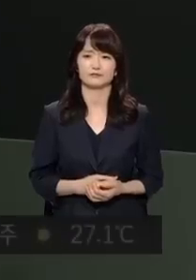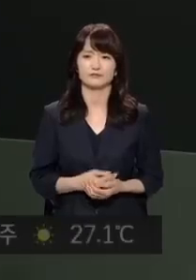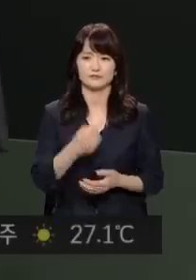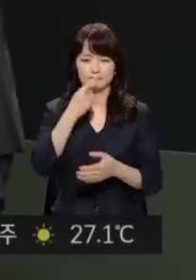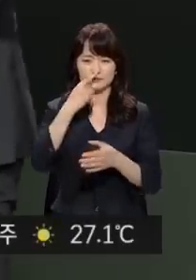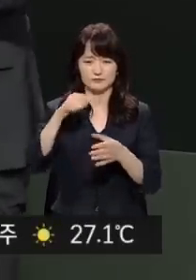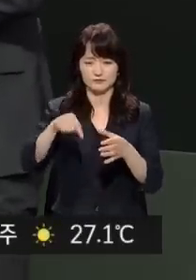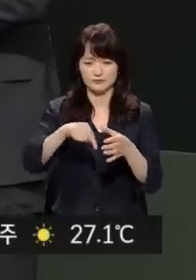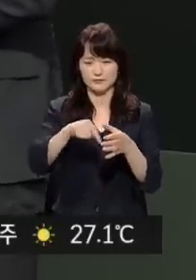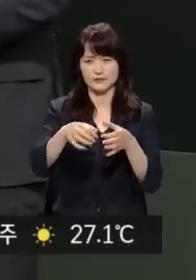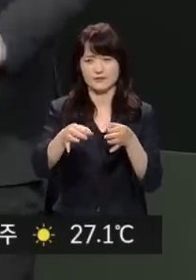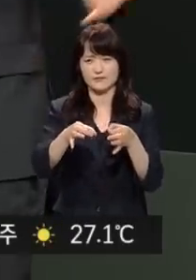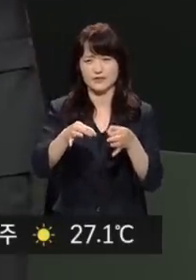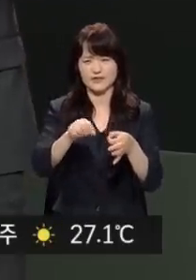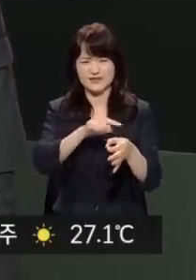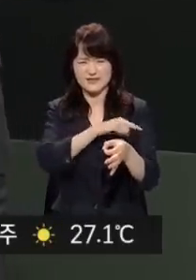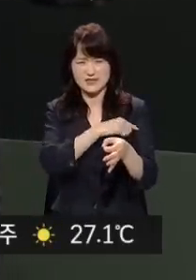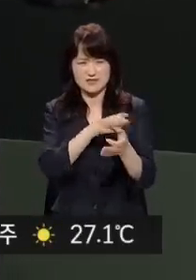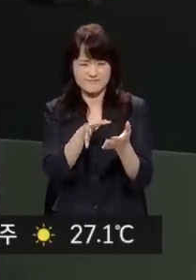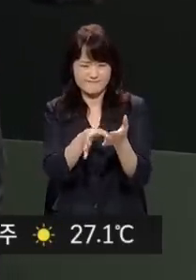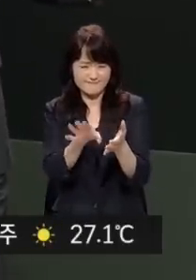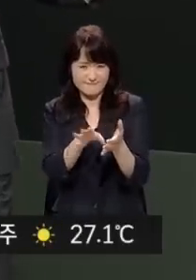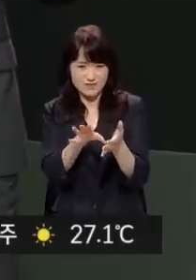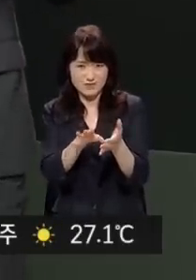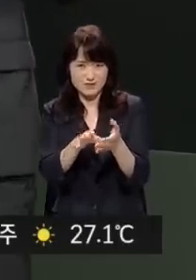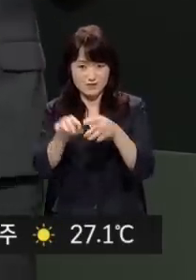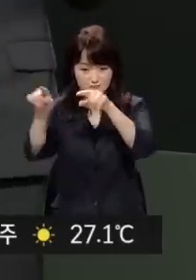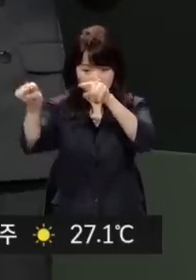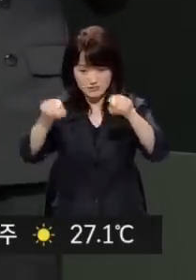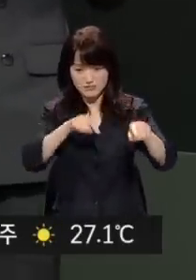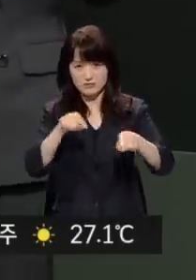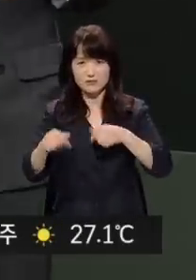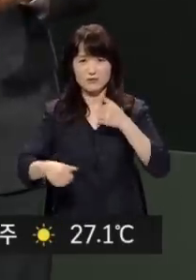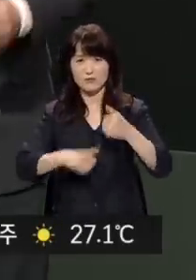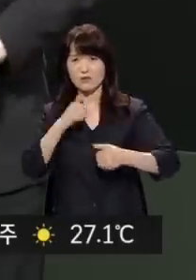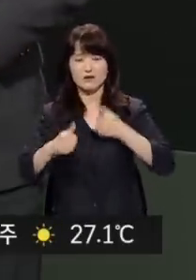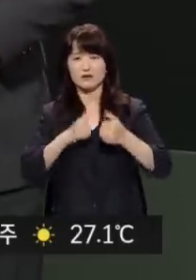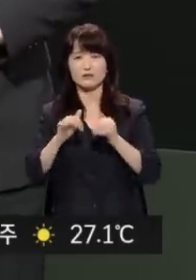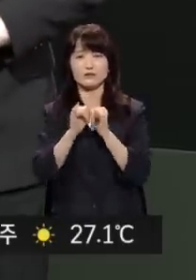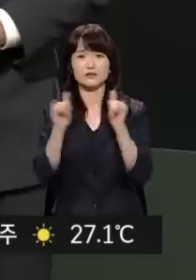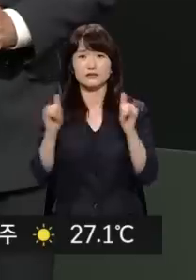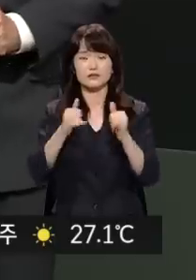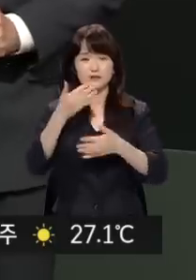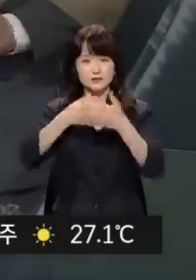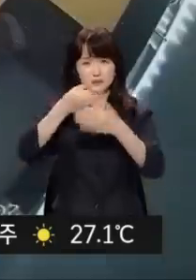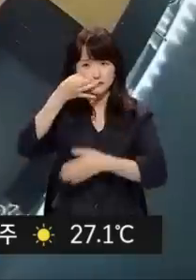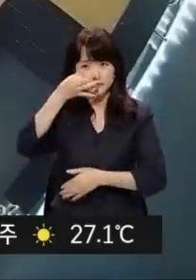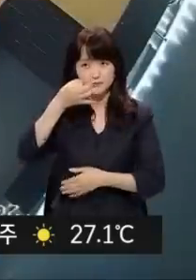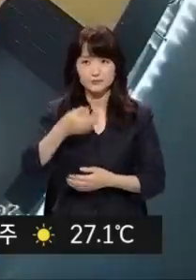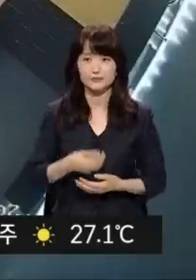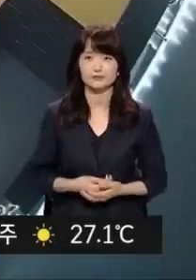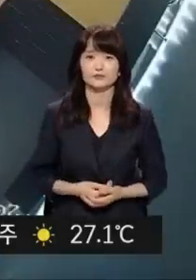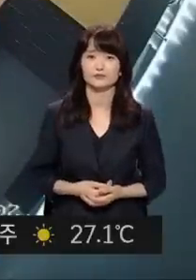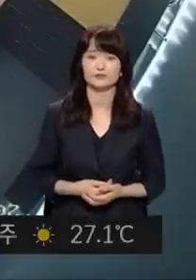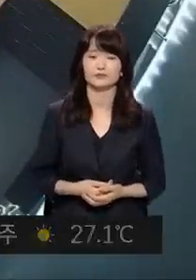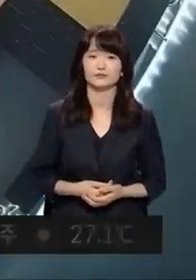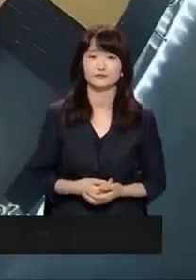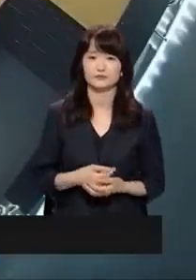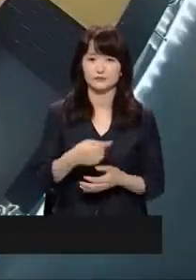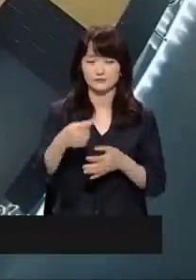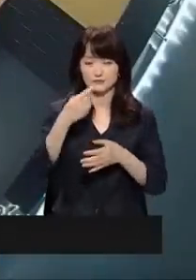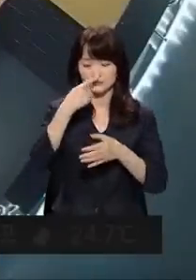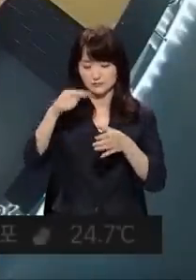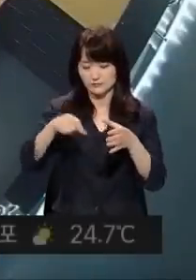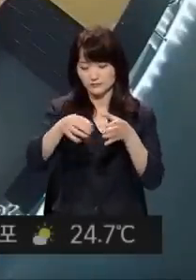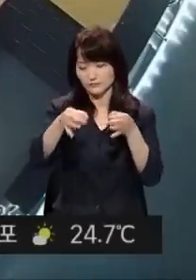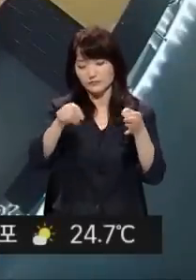역대급 카페 진상들입니다 전국적인 공분을 낳고 있는 그 진상들 영상으로 만나 보시죠 자 카페 내부